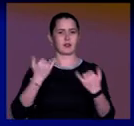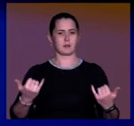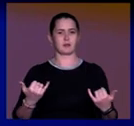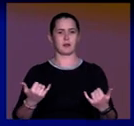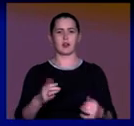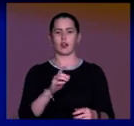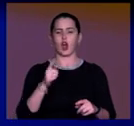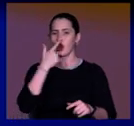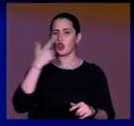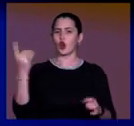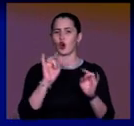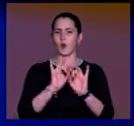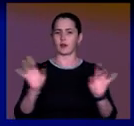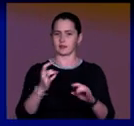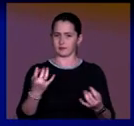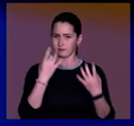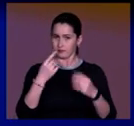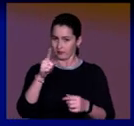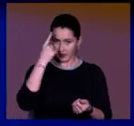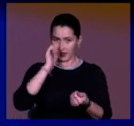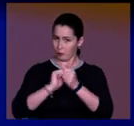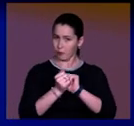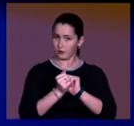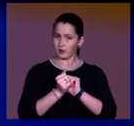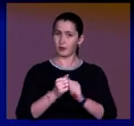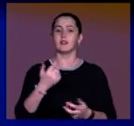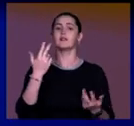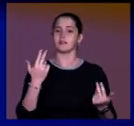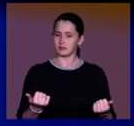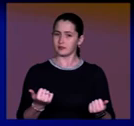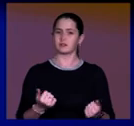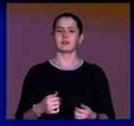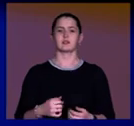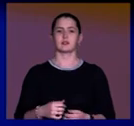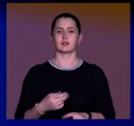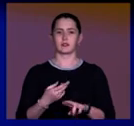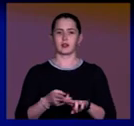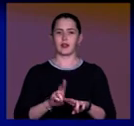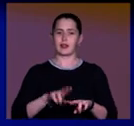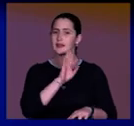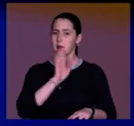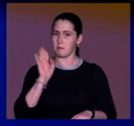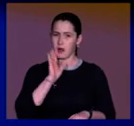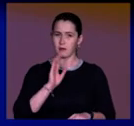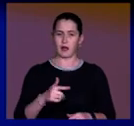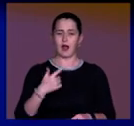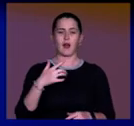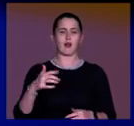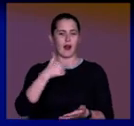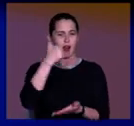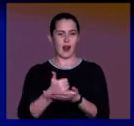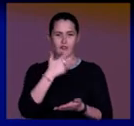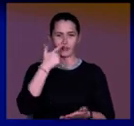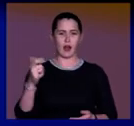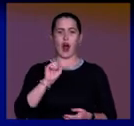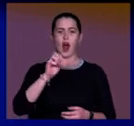назовите героев рассказа вы их запомнили ребята итак это мама главный герой